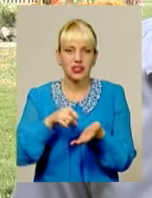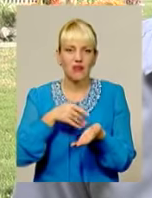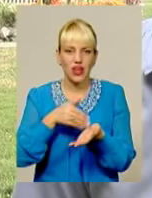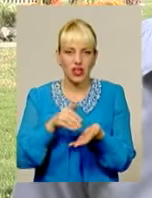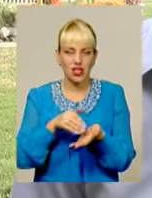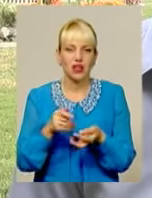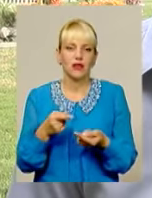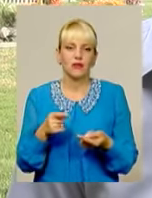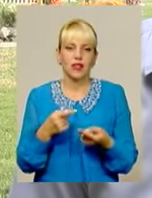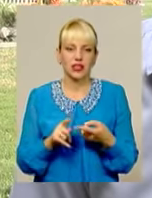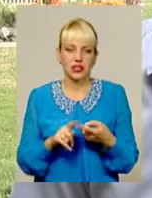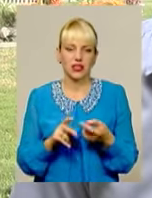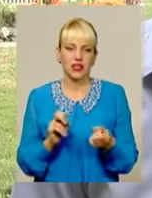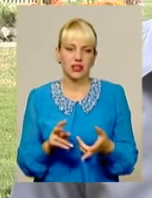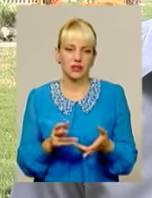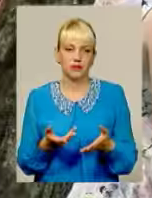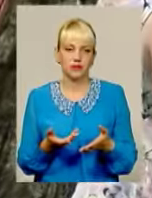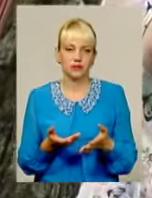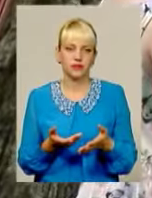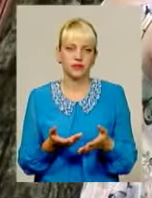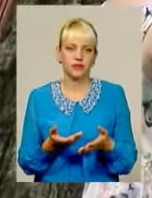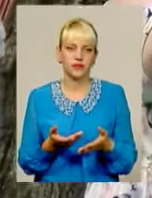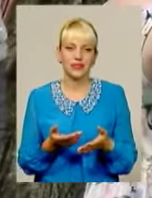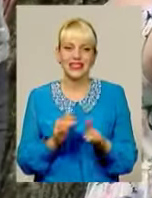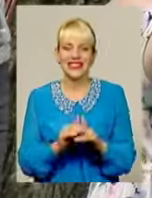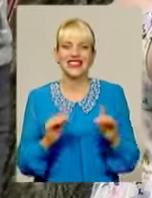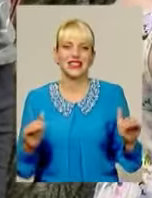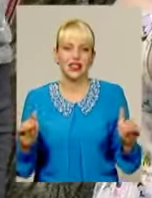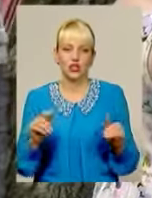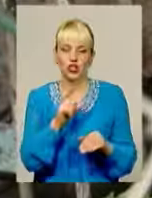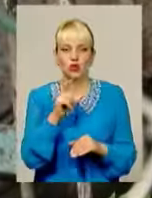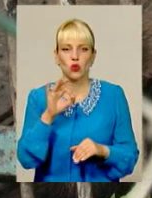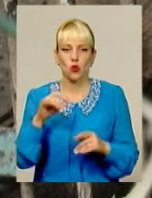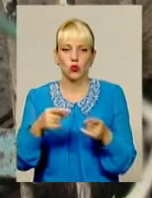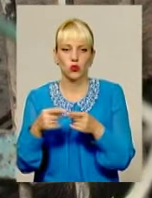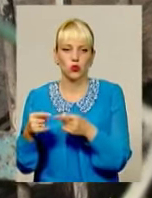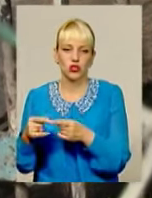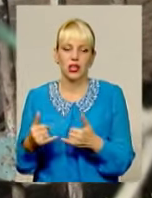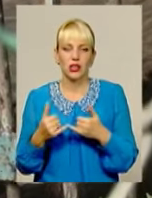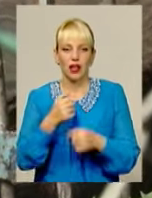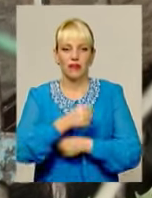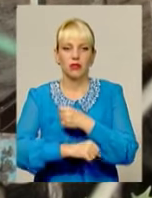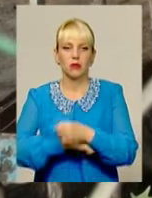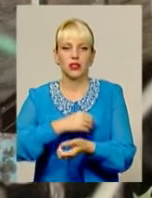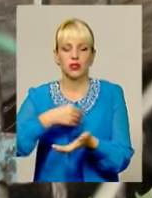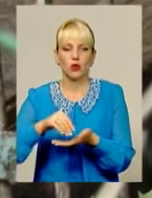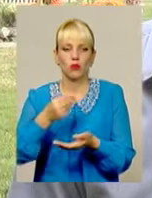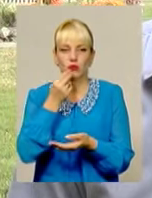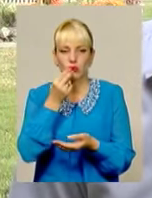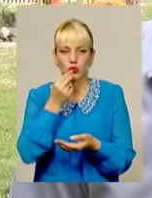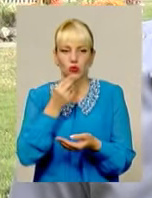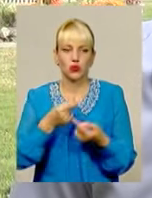Тобто, він такий більш дитячий звикоточок. Для медведів закупаються продукти,